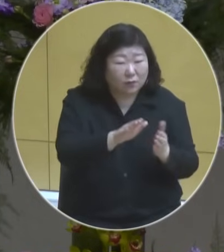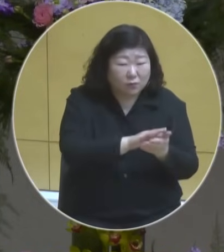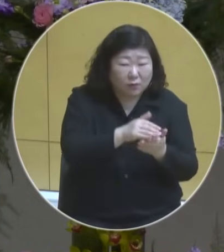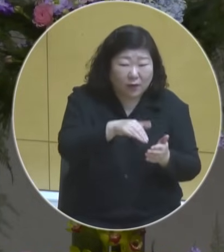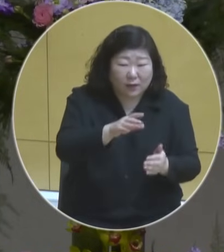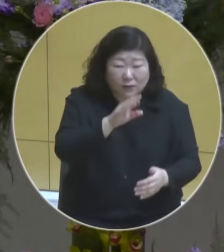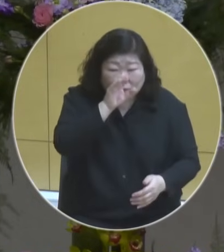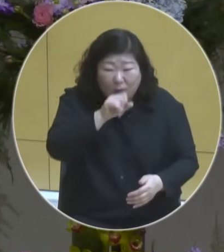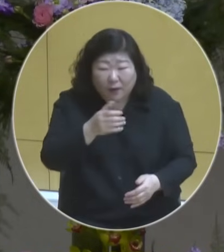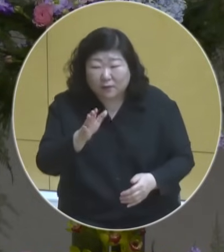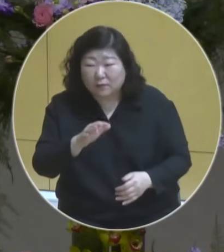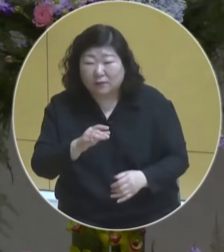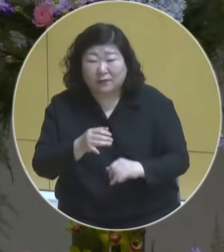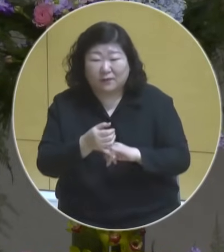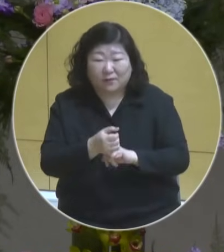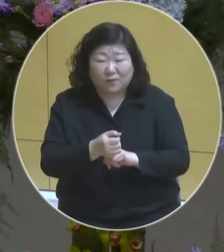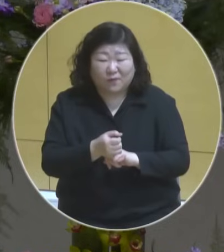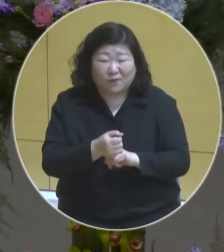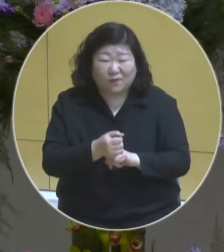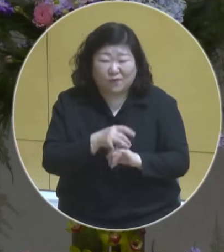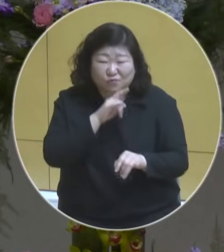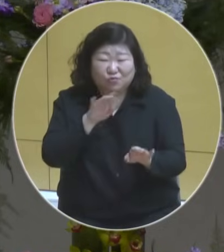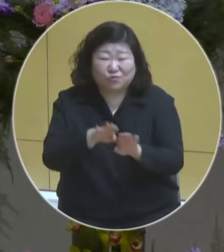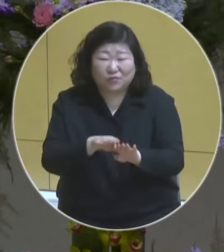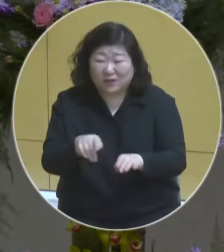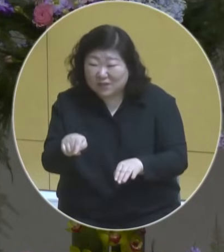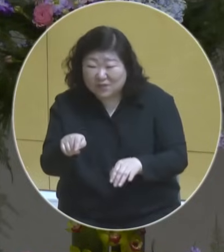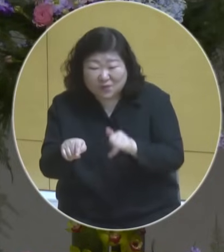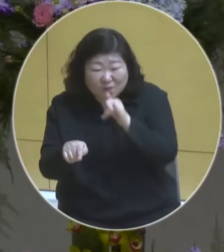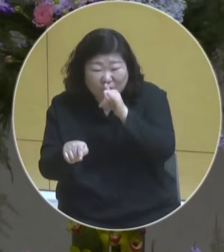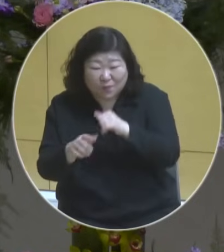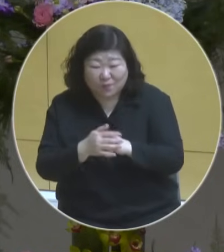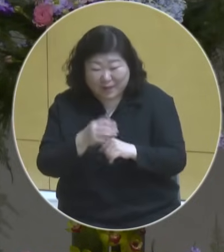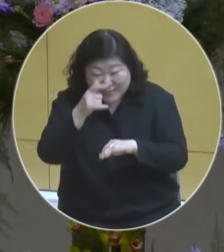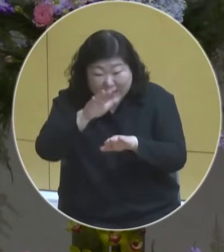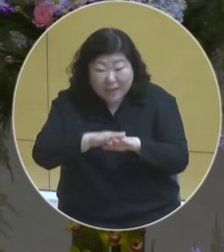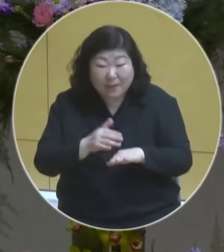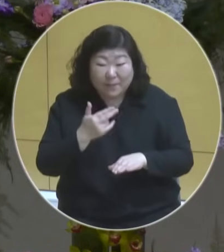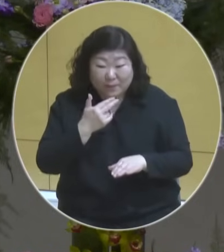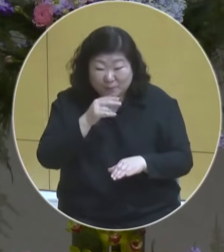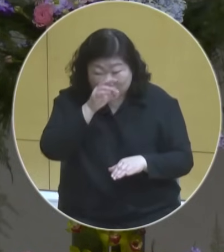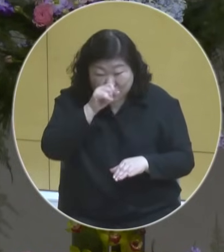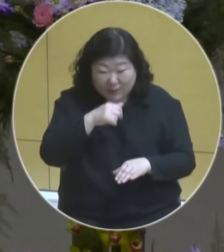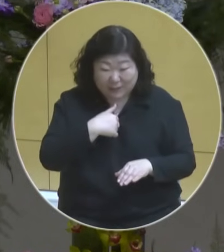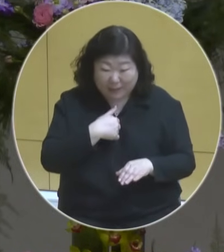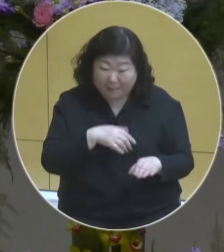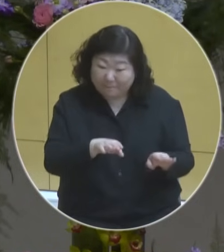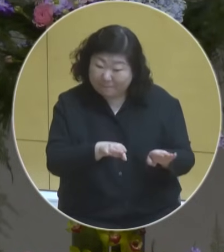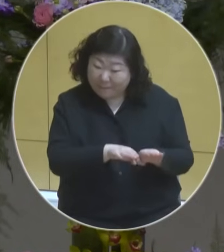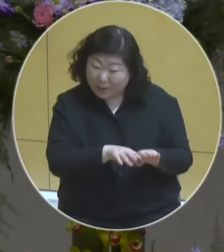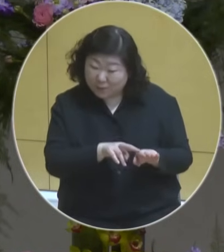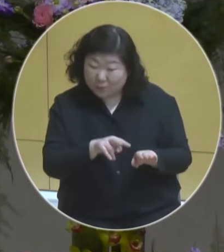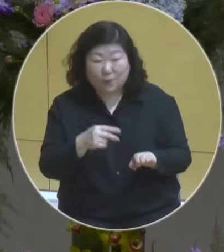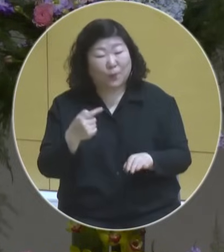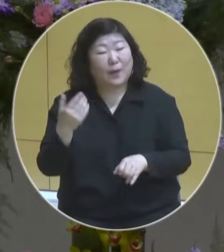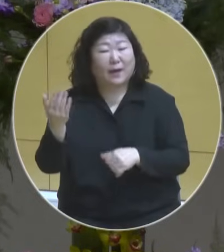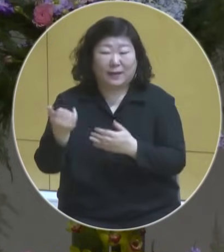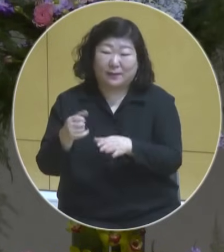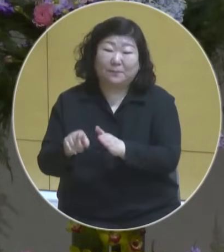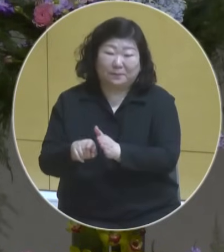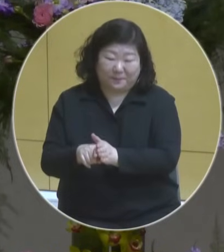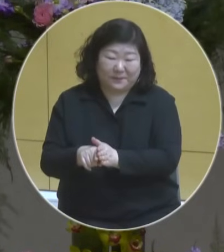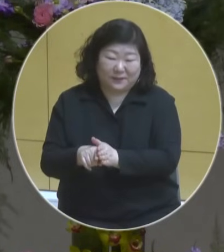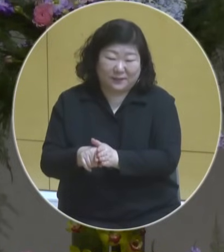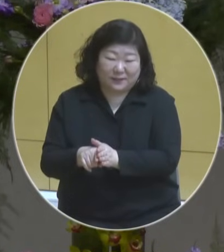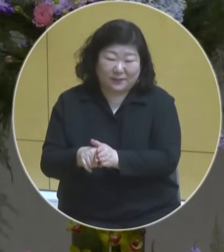걸린단 말이에요 그러니까이 주일날이 예배가 없었으면 좋겠다 내가 안 나가도 그냥 하나님 믿는 사람이다 생각하고